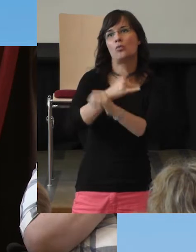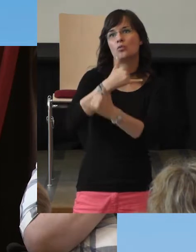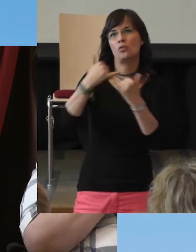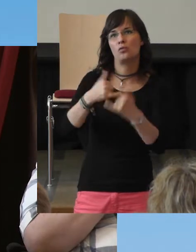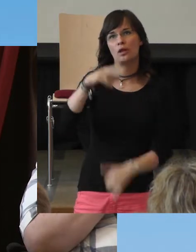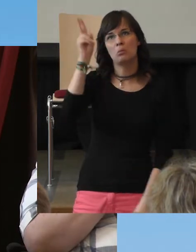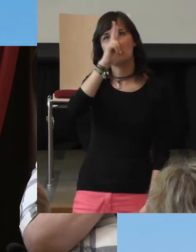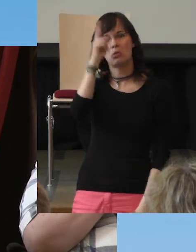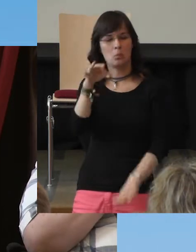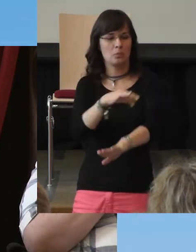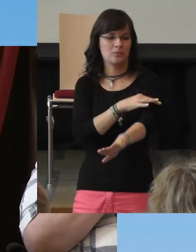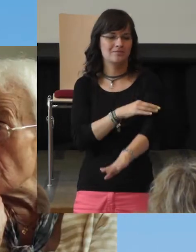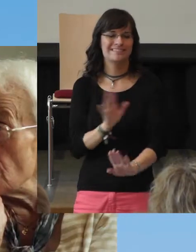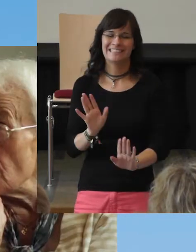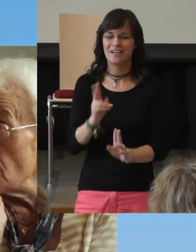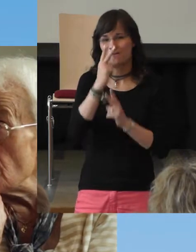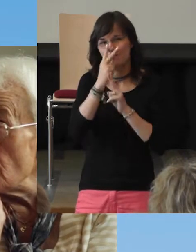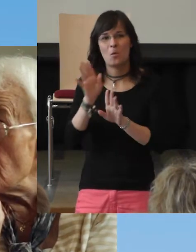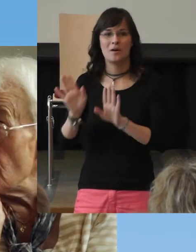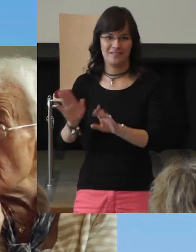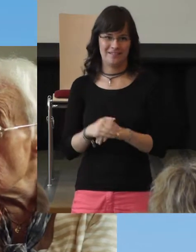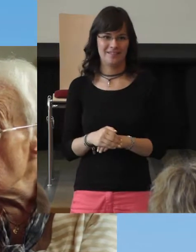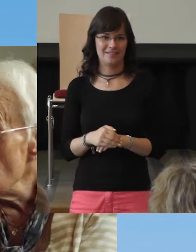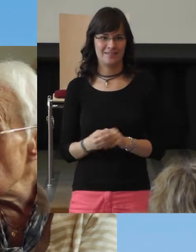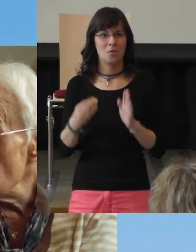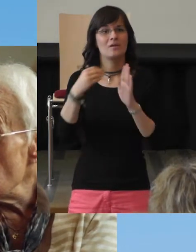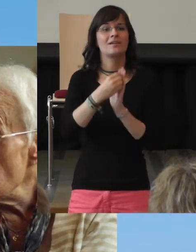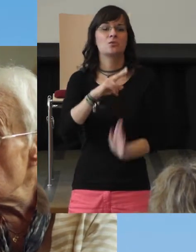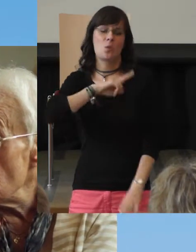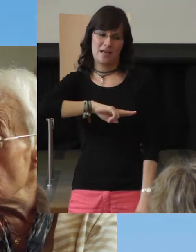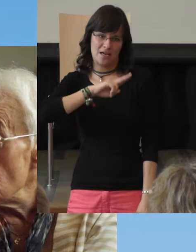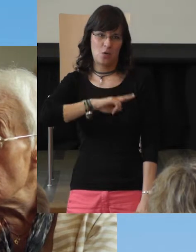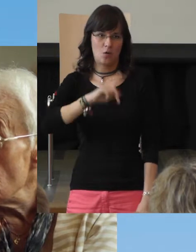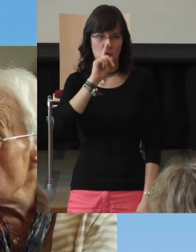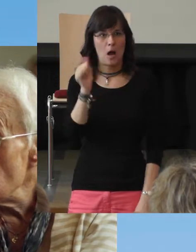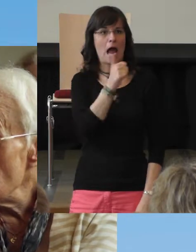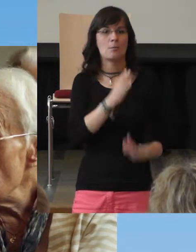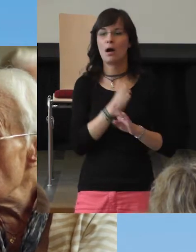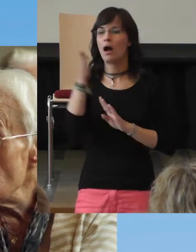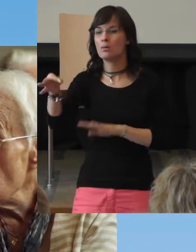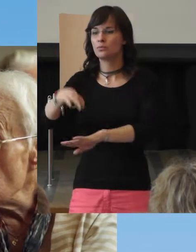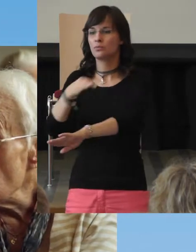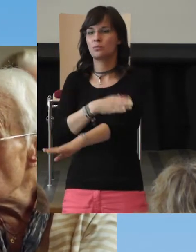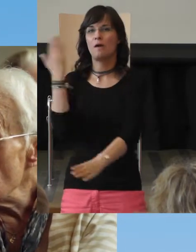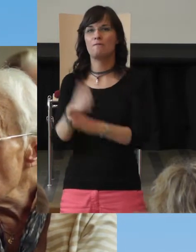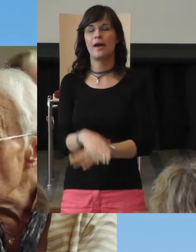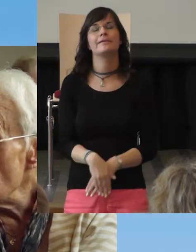ausgebildeter Akupunktur sein und man muss Geduld haben also nicht denken nach einer Sitzung ist meine gesamte